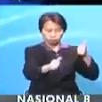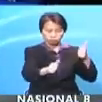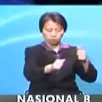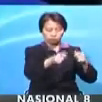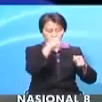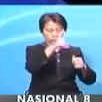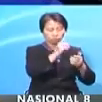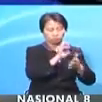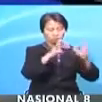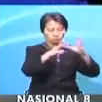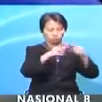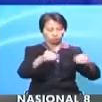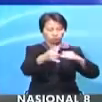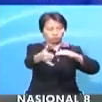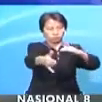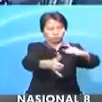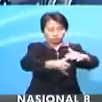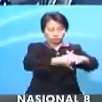bagi memanfaatkan